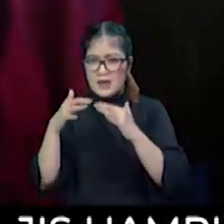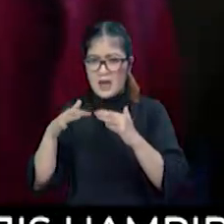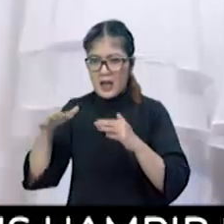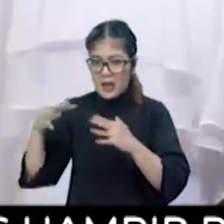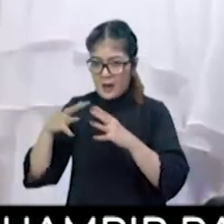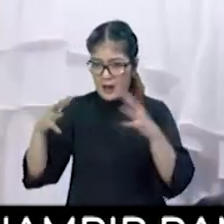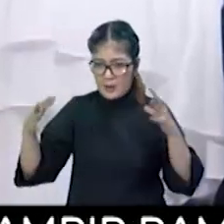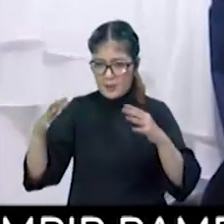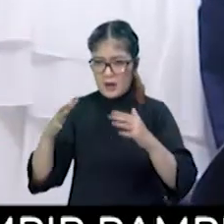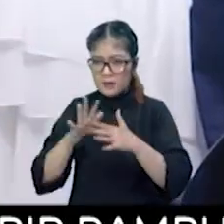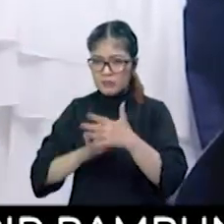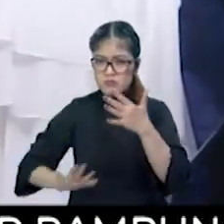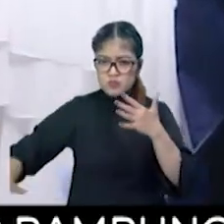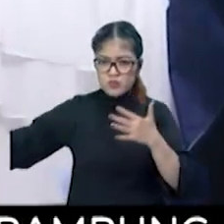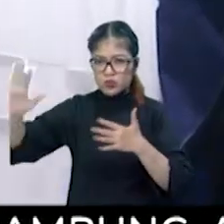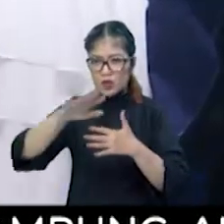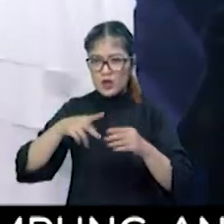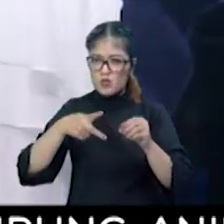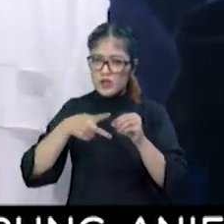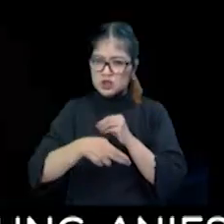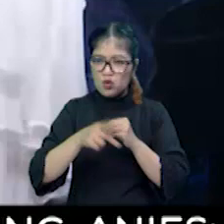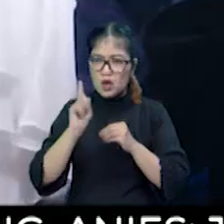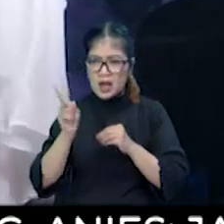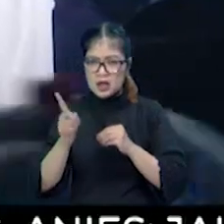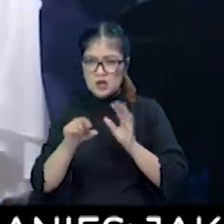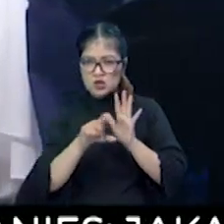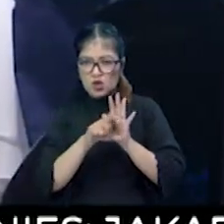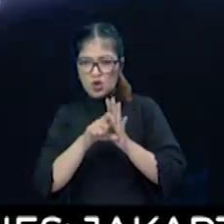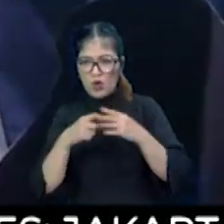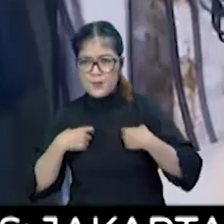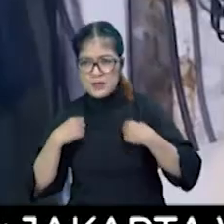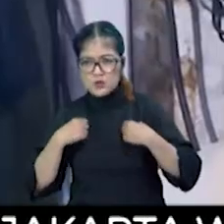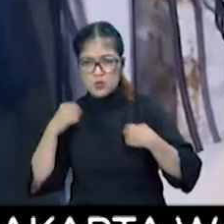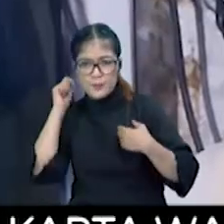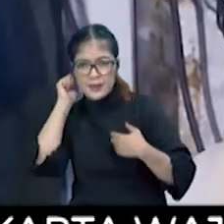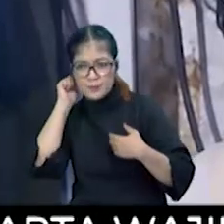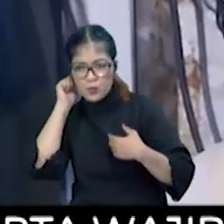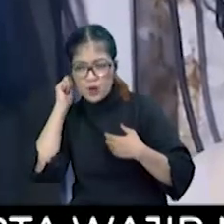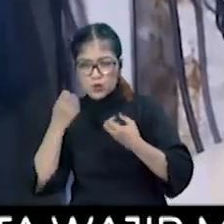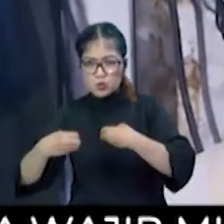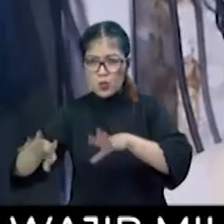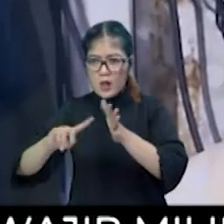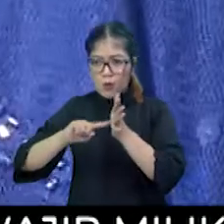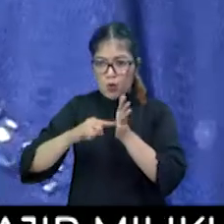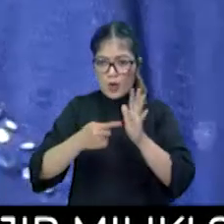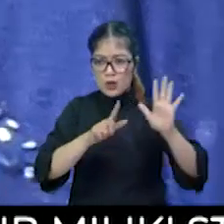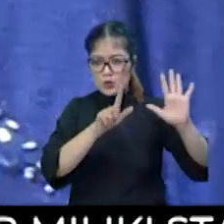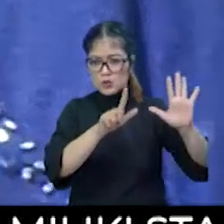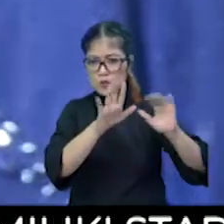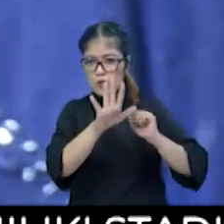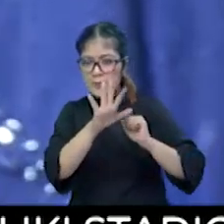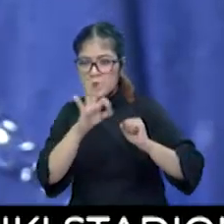diskon kepada pembeli seperti misalnya baju gamis wanita dijual mulai dari Rp75.000